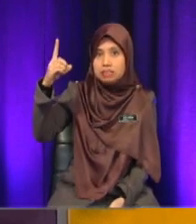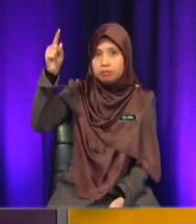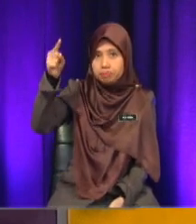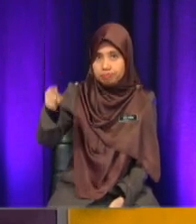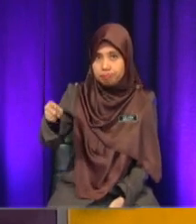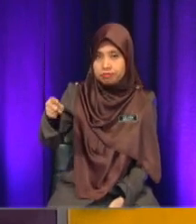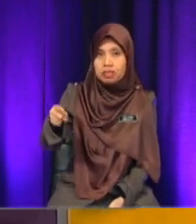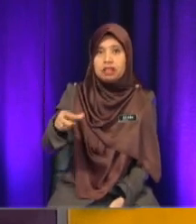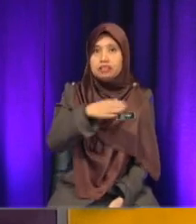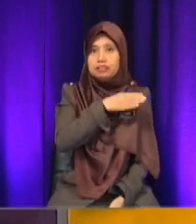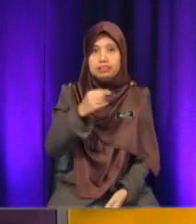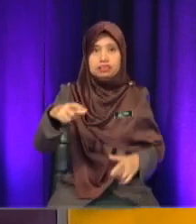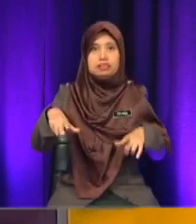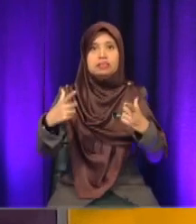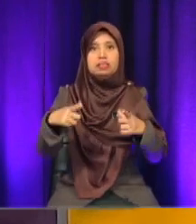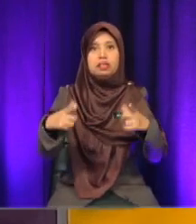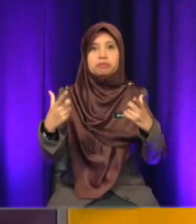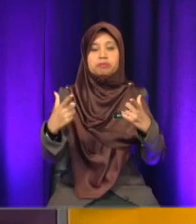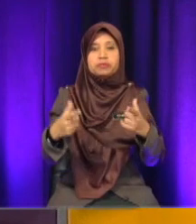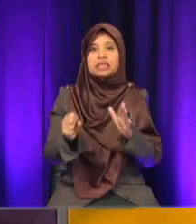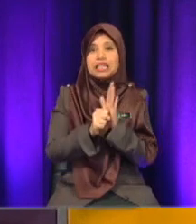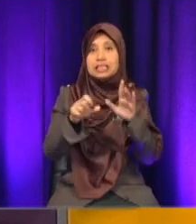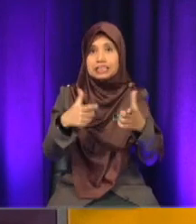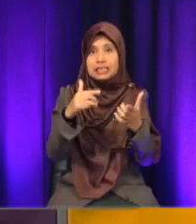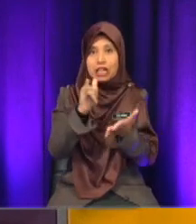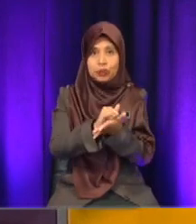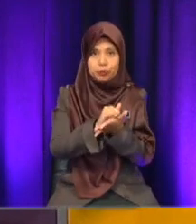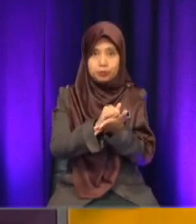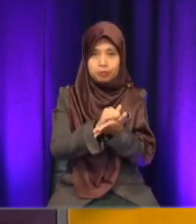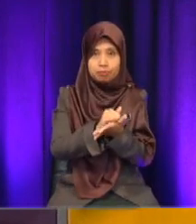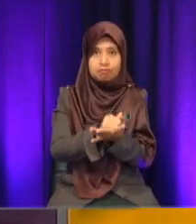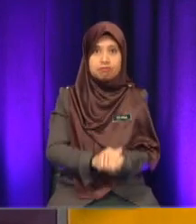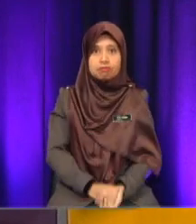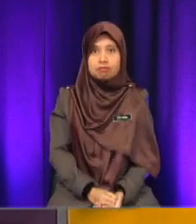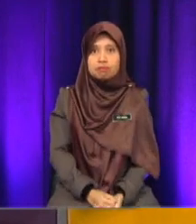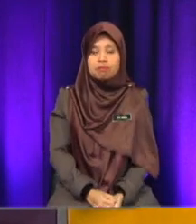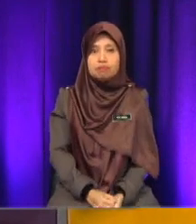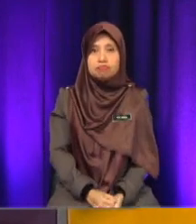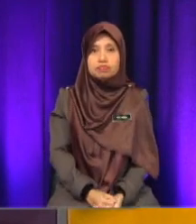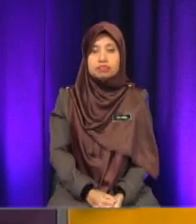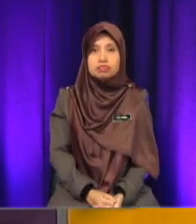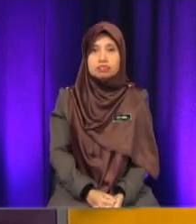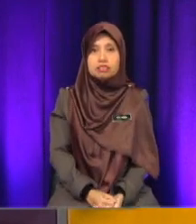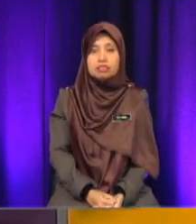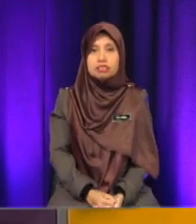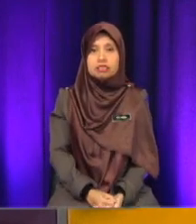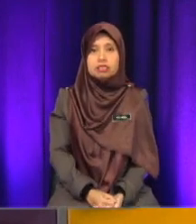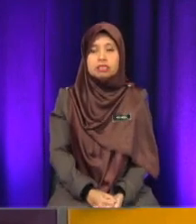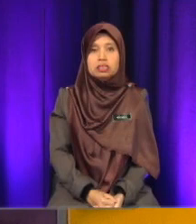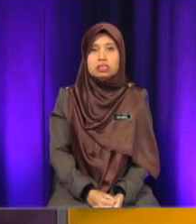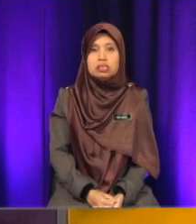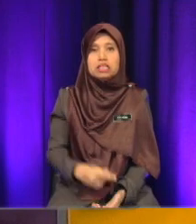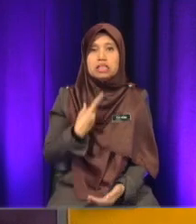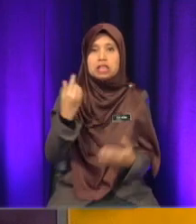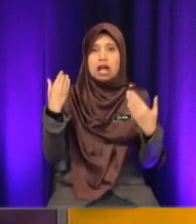dan sebagainya Oke selain dari huruf yang berarti yang panjang di dan sebagainya lah kita